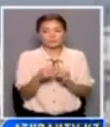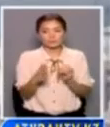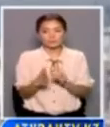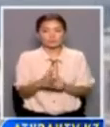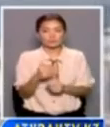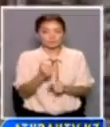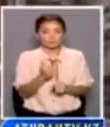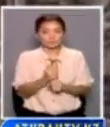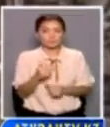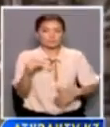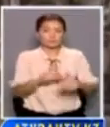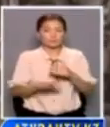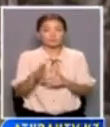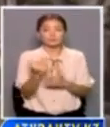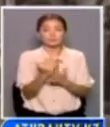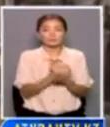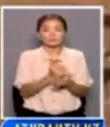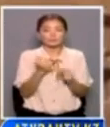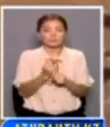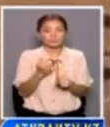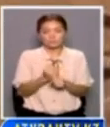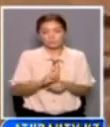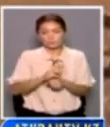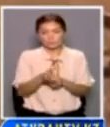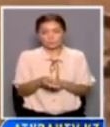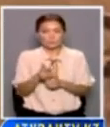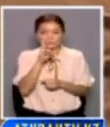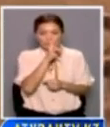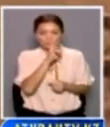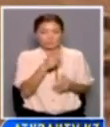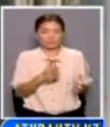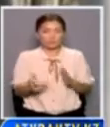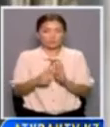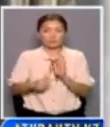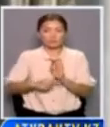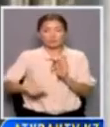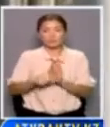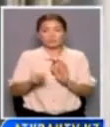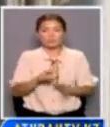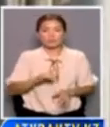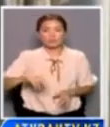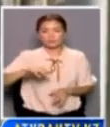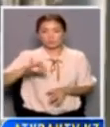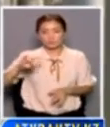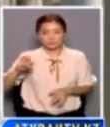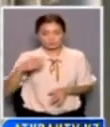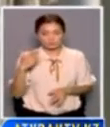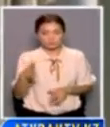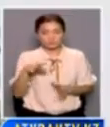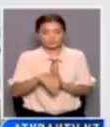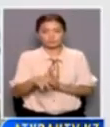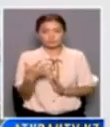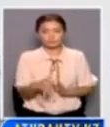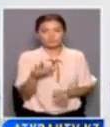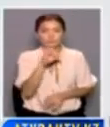15 осадочных бассейнов с прогнозными ресурсами условного топлива порядка 76 миллиардов тонн нефти, из них